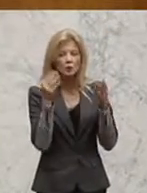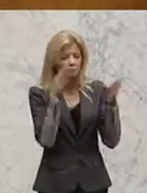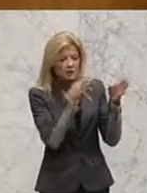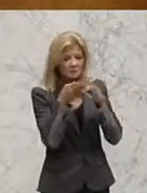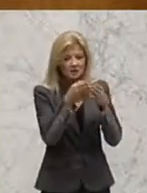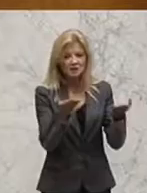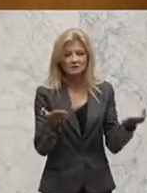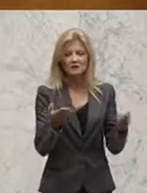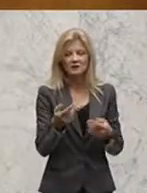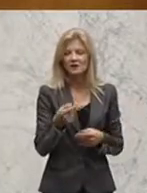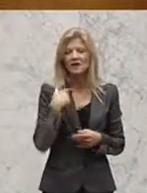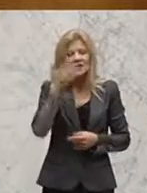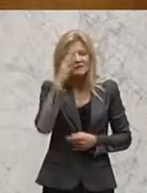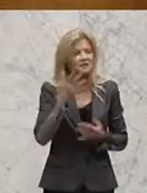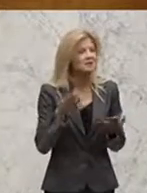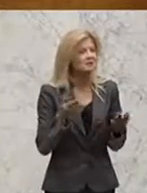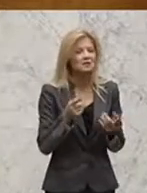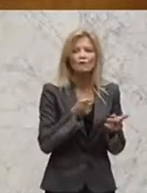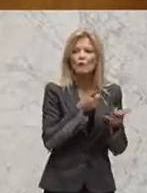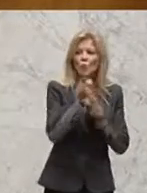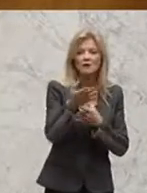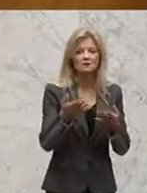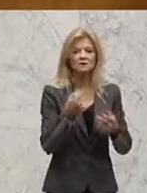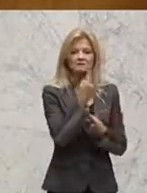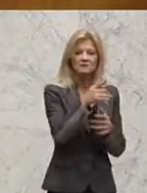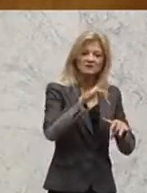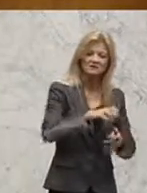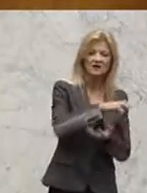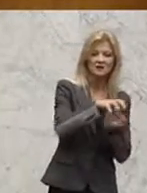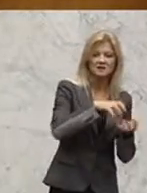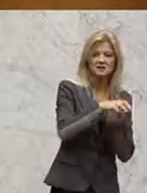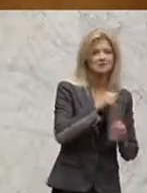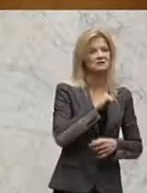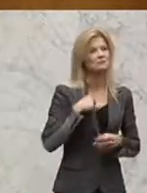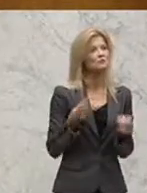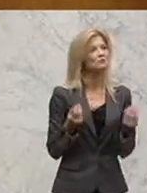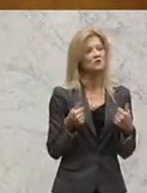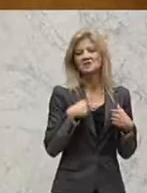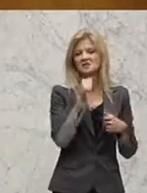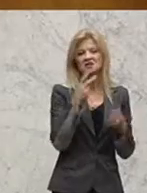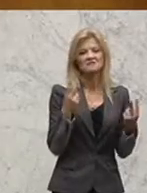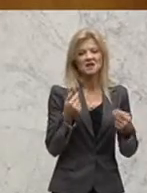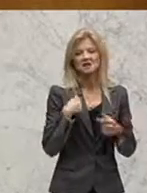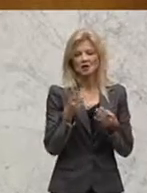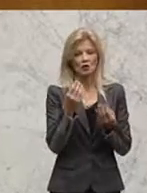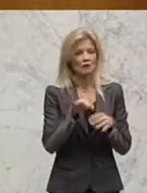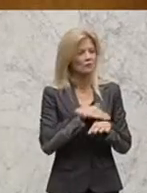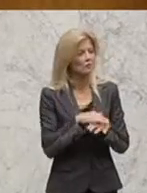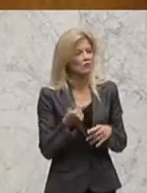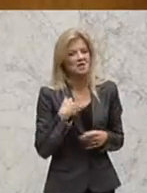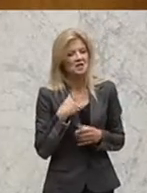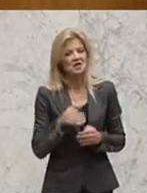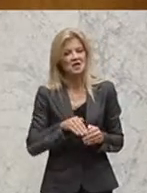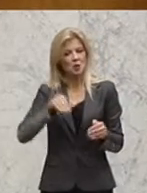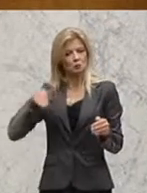die sich in einer Krise befinden, die sich nicht wertgeschätzt fühlen, die sich vielleicht ausgegrenzt fühlen. Ja, hier